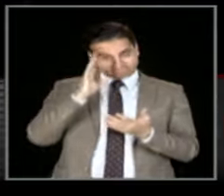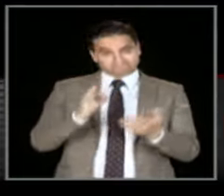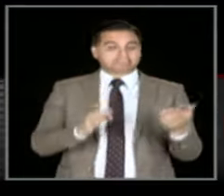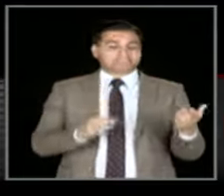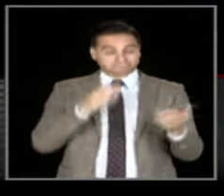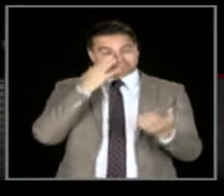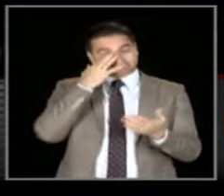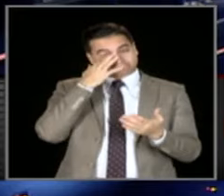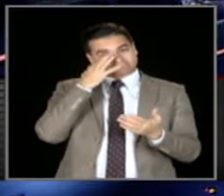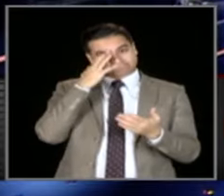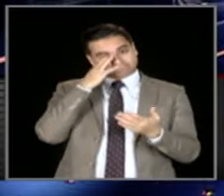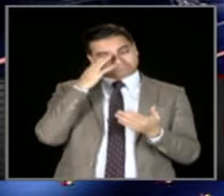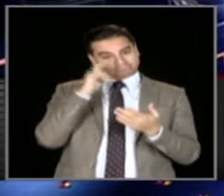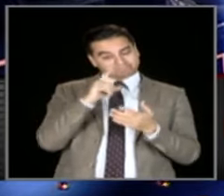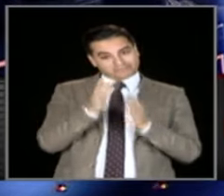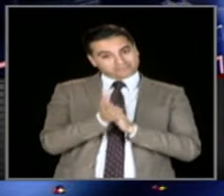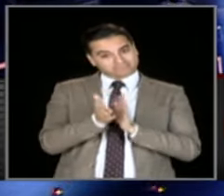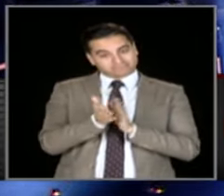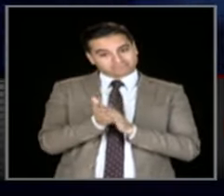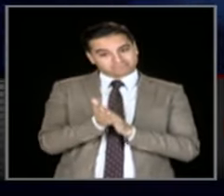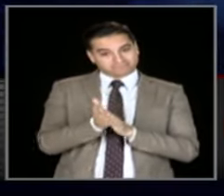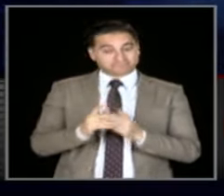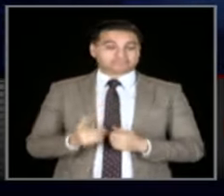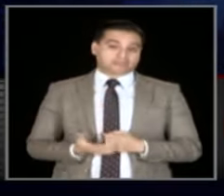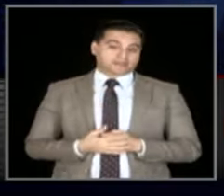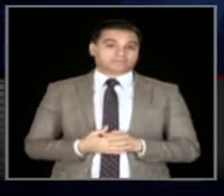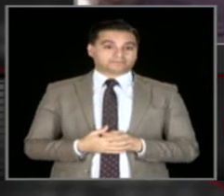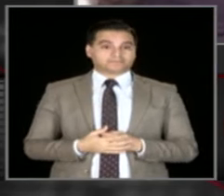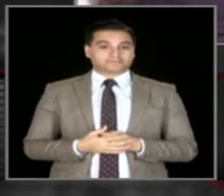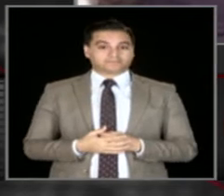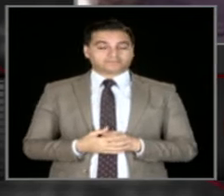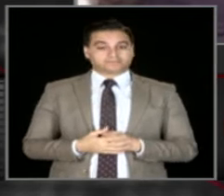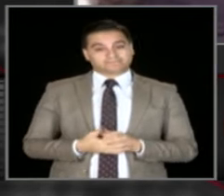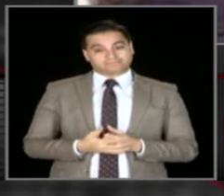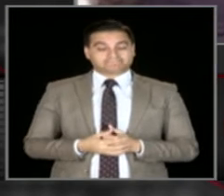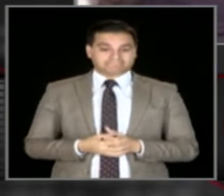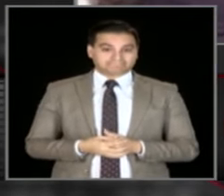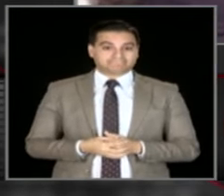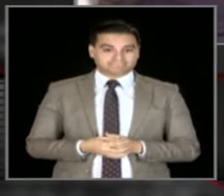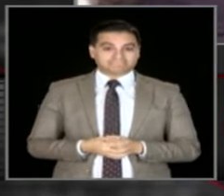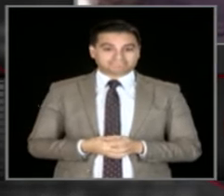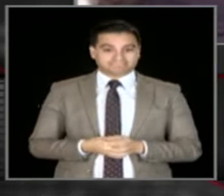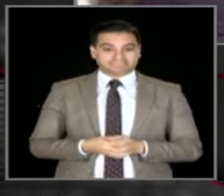أحمد بهاء الدين. برافو عليك. قرأ الكتاب بس كنت شاكة أحمد ولا محمد. أنا قرأ